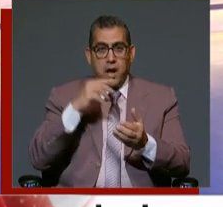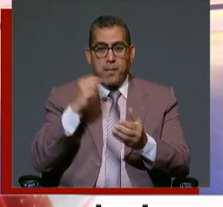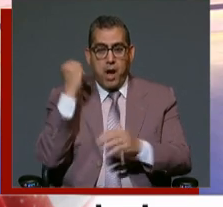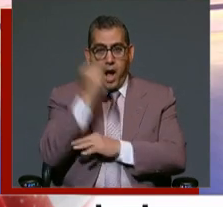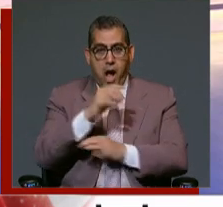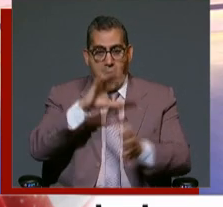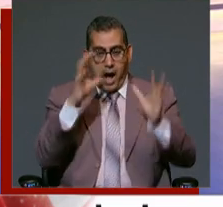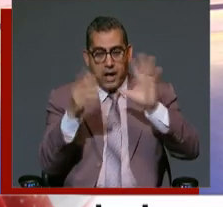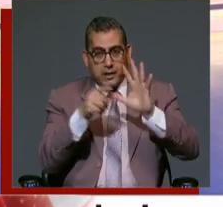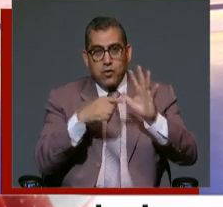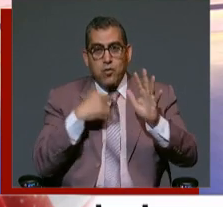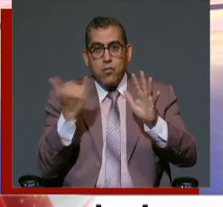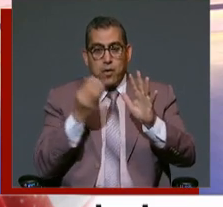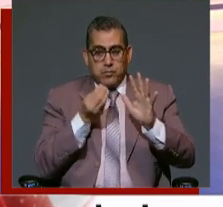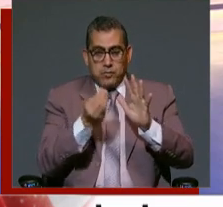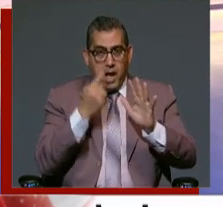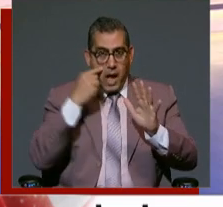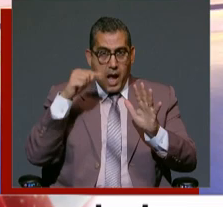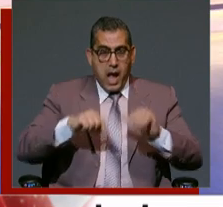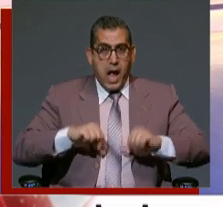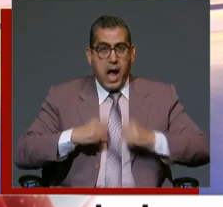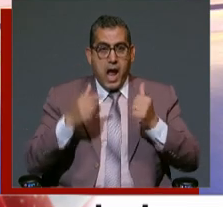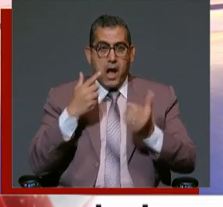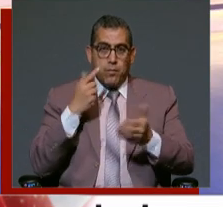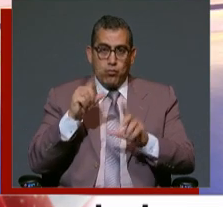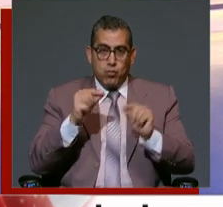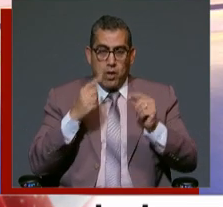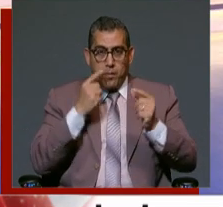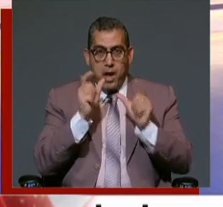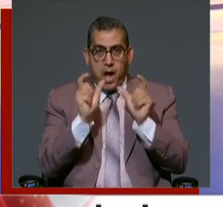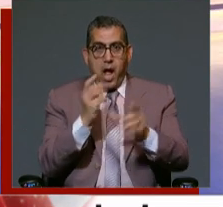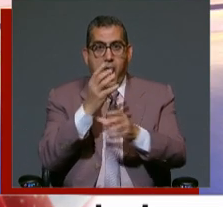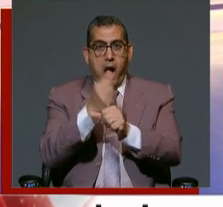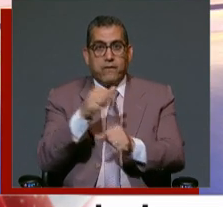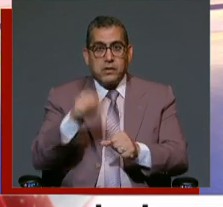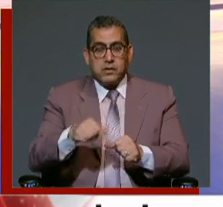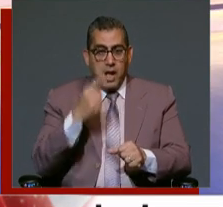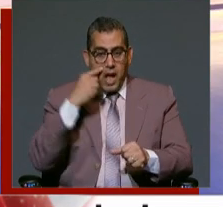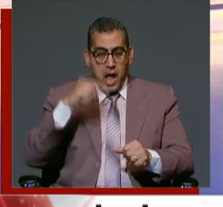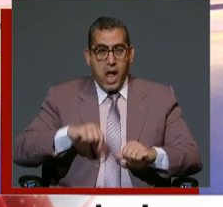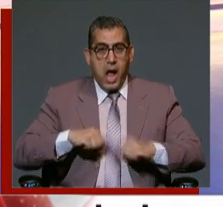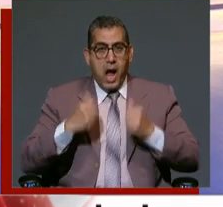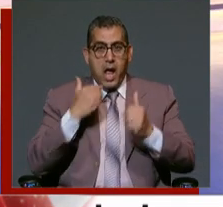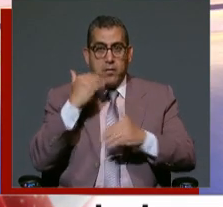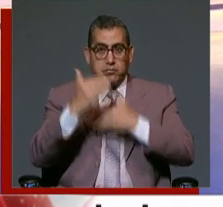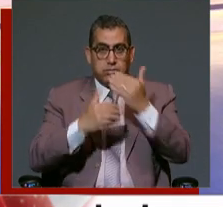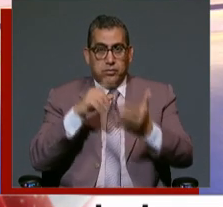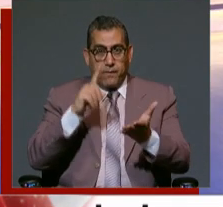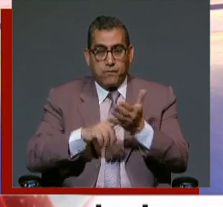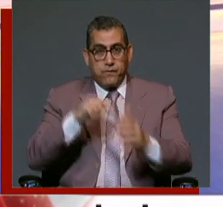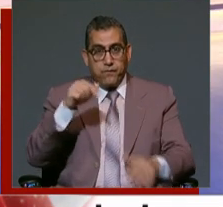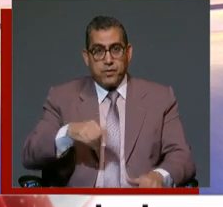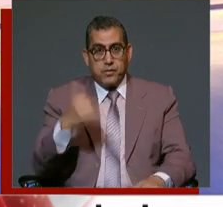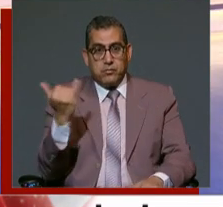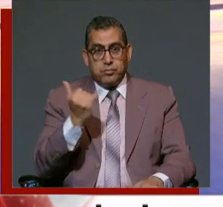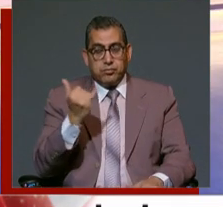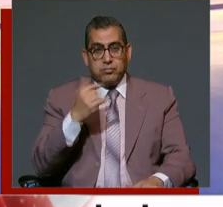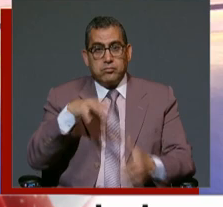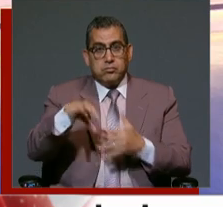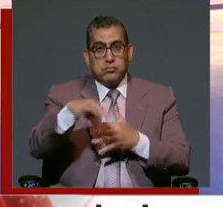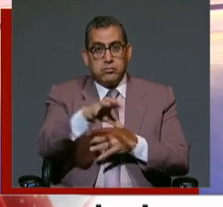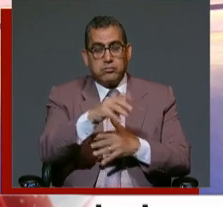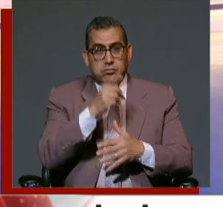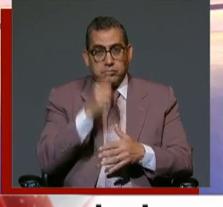الأرض للحياة بشكل أفضل، والحفاظ على الحياة البيئية سواء في القارات المختلفة أو